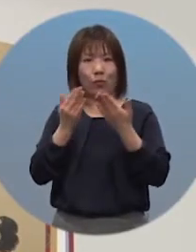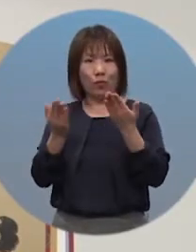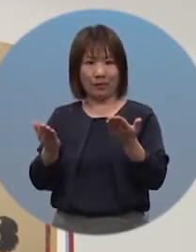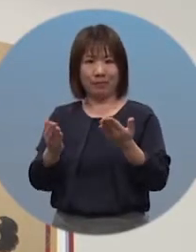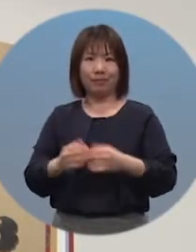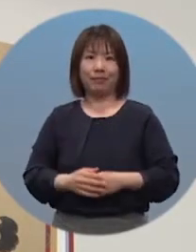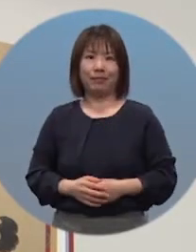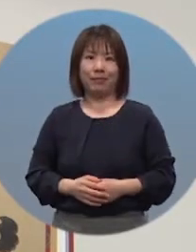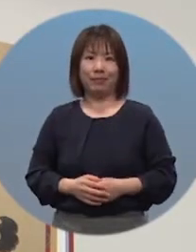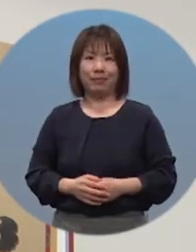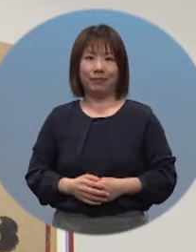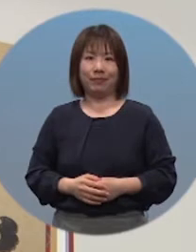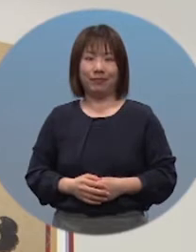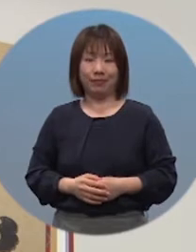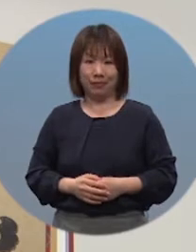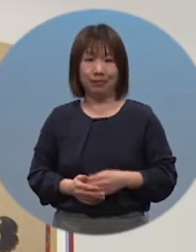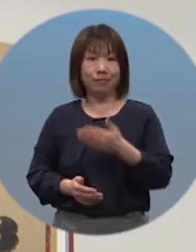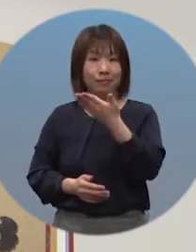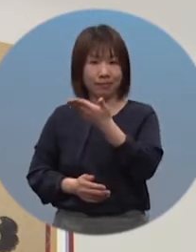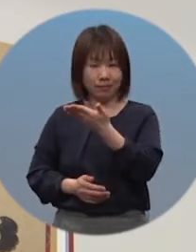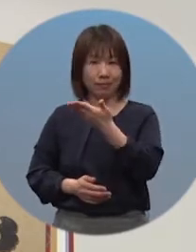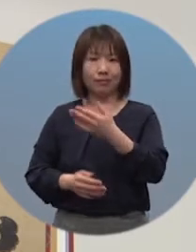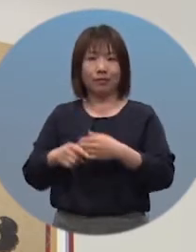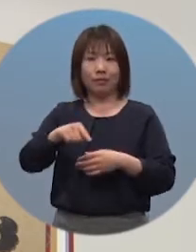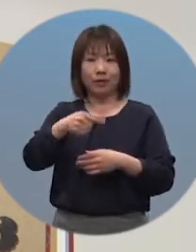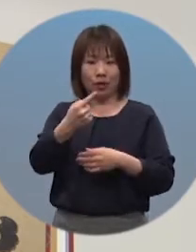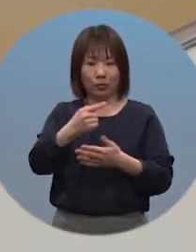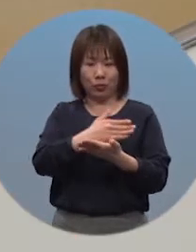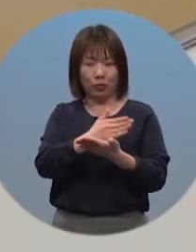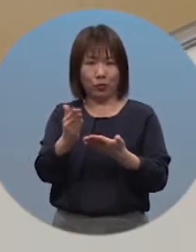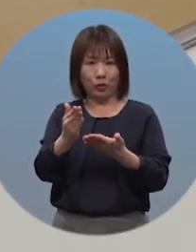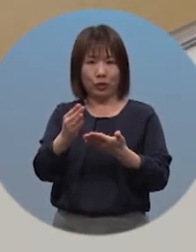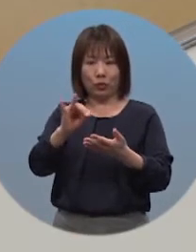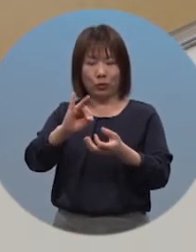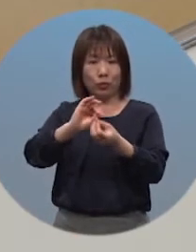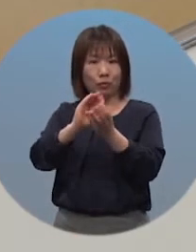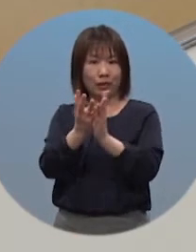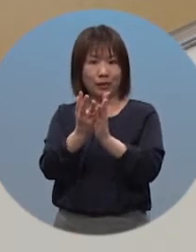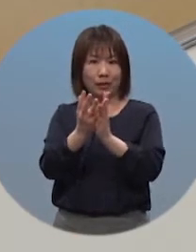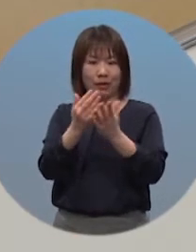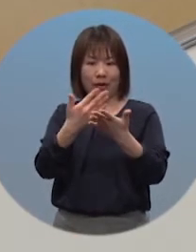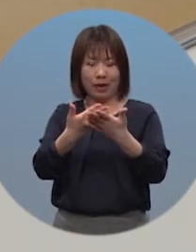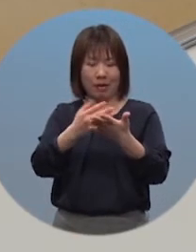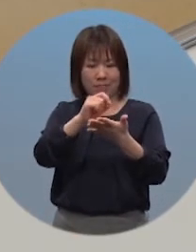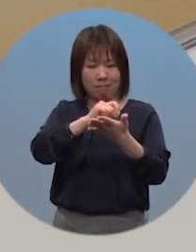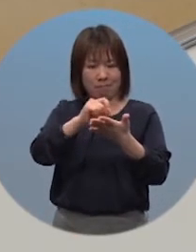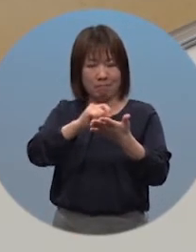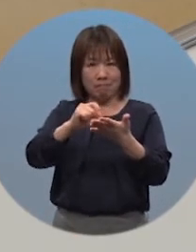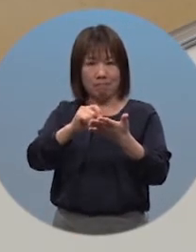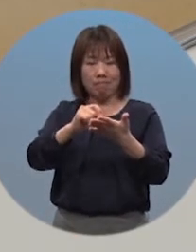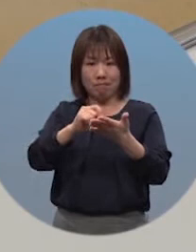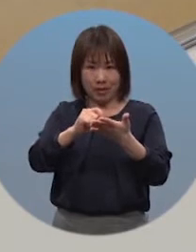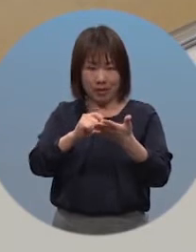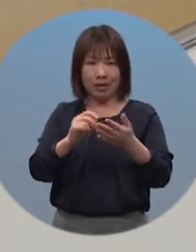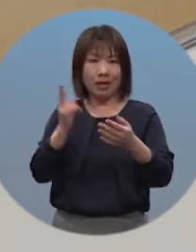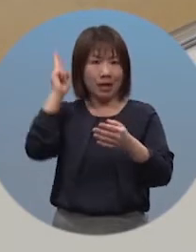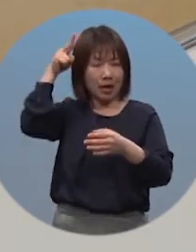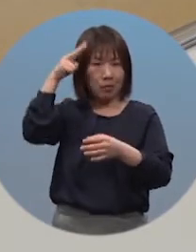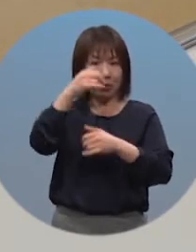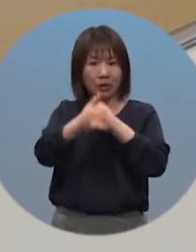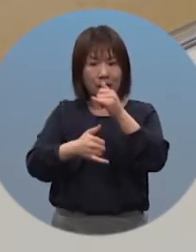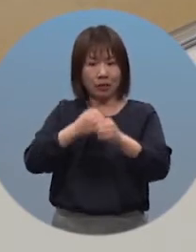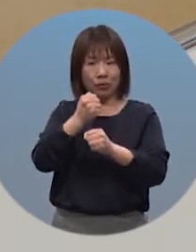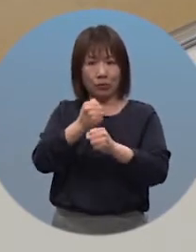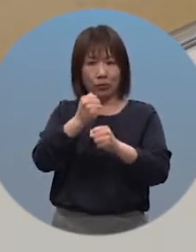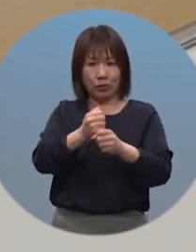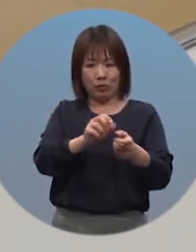百珍ずは100種類以上のツバキが描かれた江戸時代のまきものです東京の馬頭美術館が所蔵